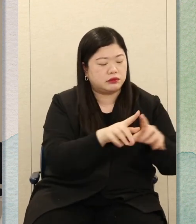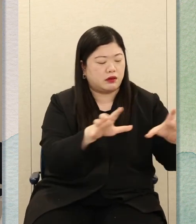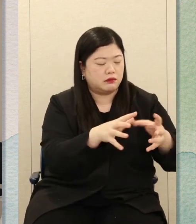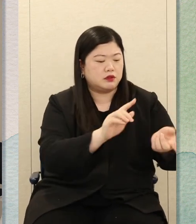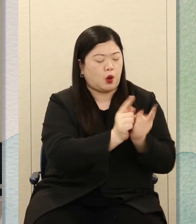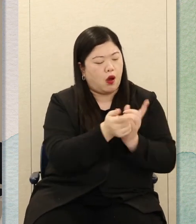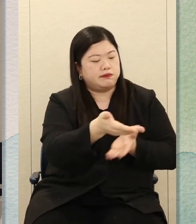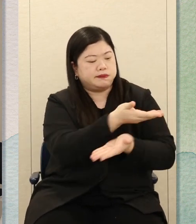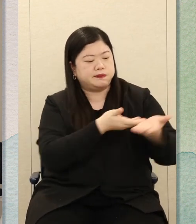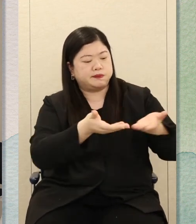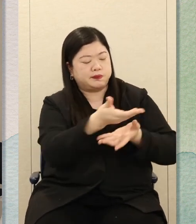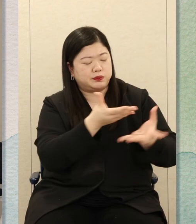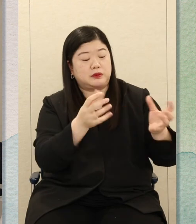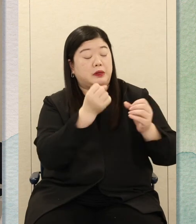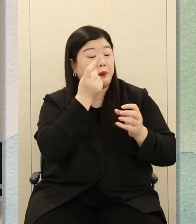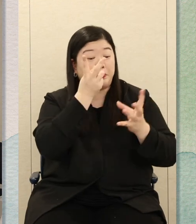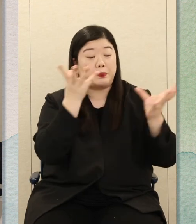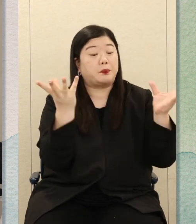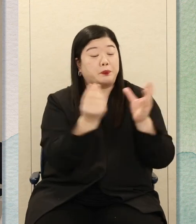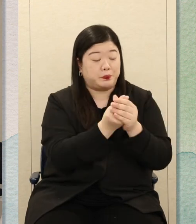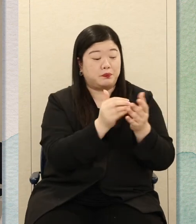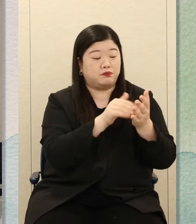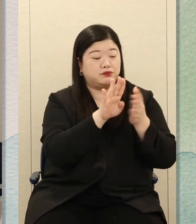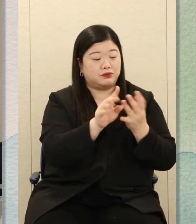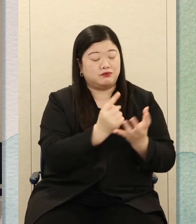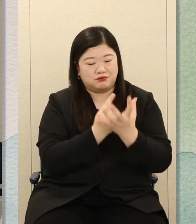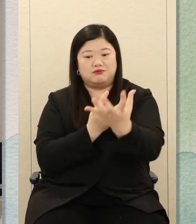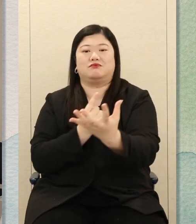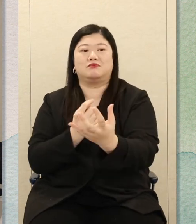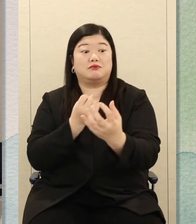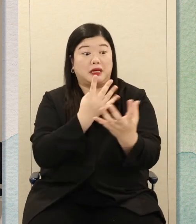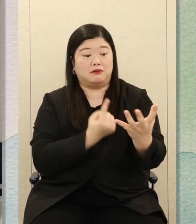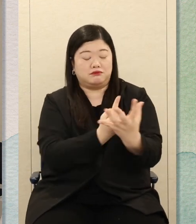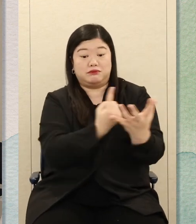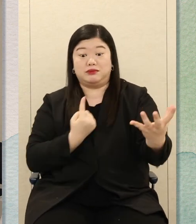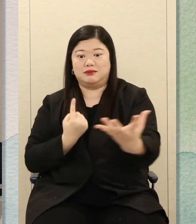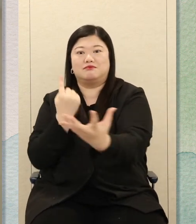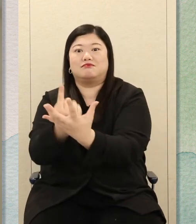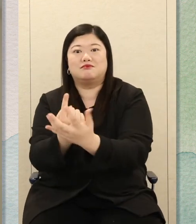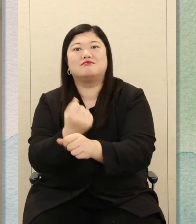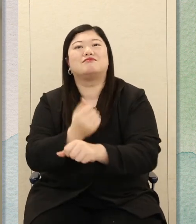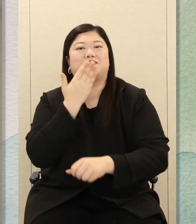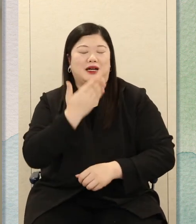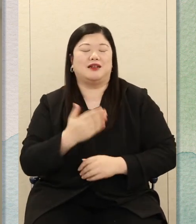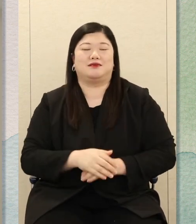적극적으로 운영하면 참 좋을 것 같습니다. 여기까지 하도록 하겠습니다.